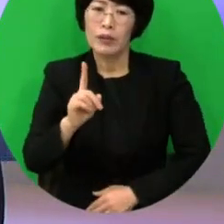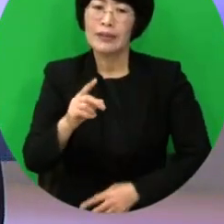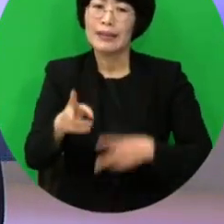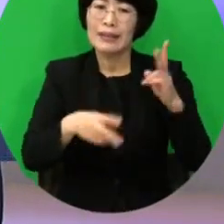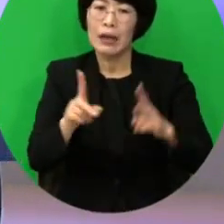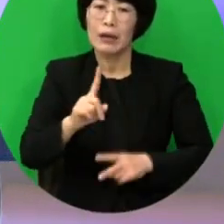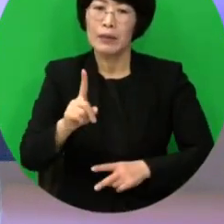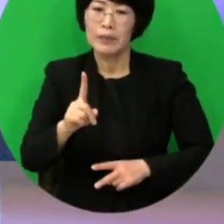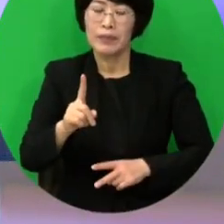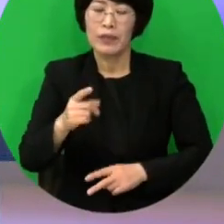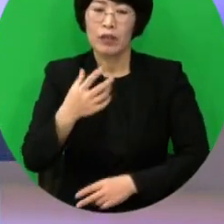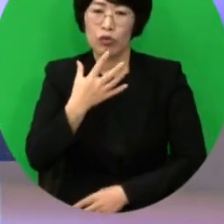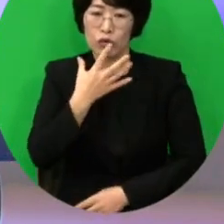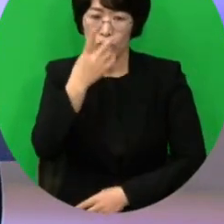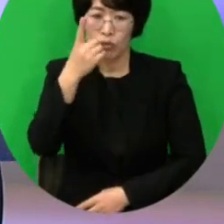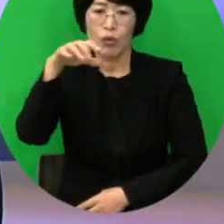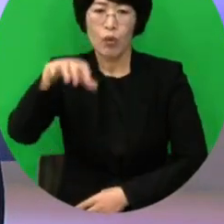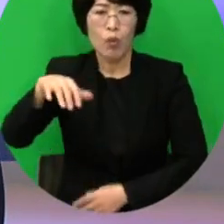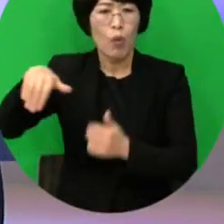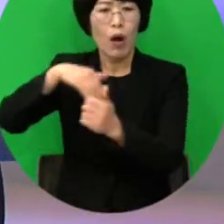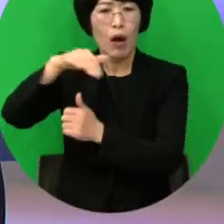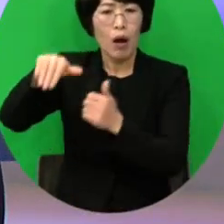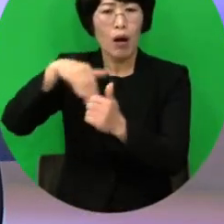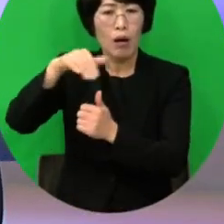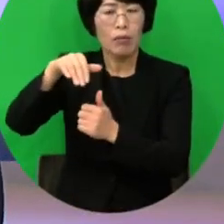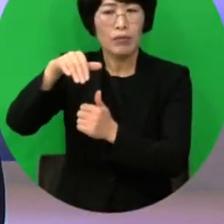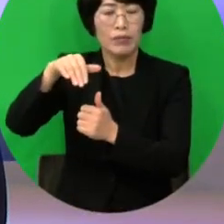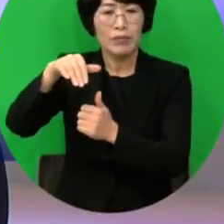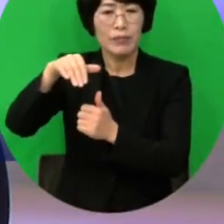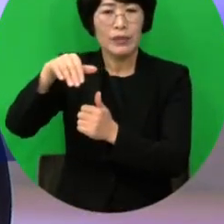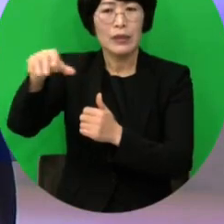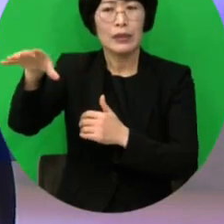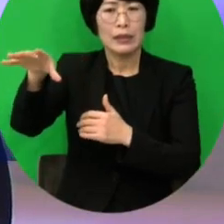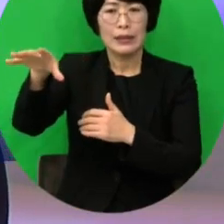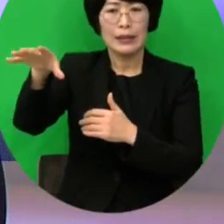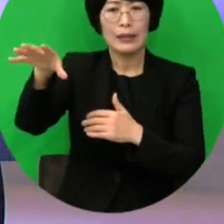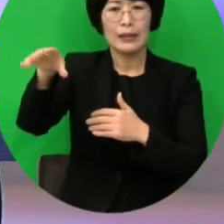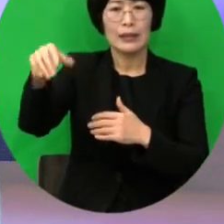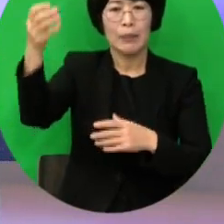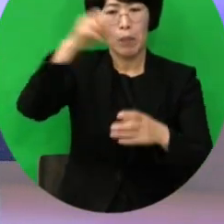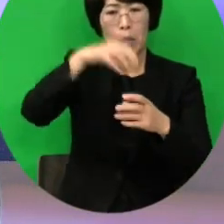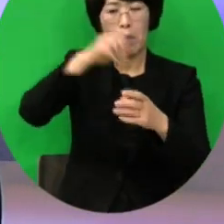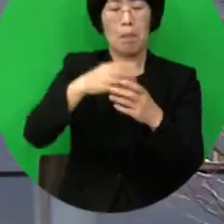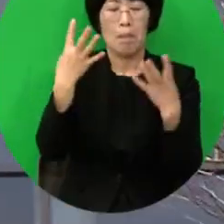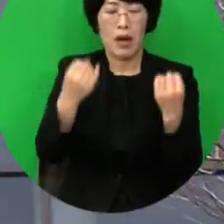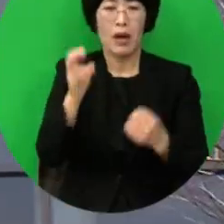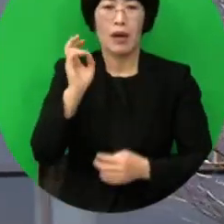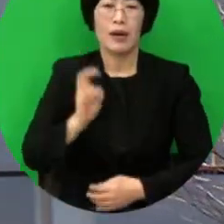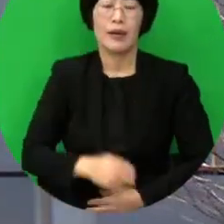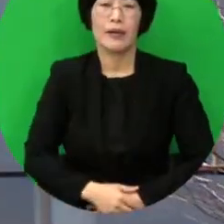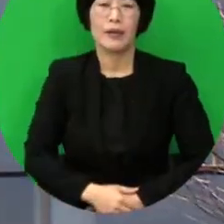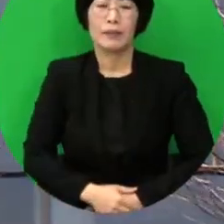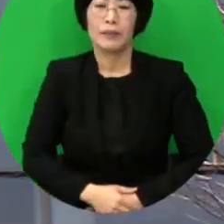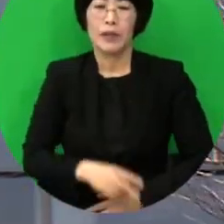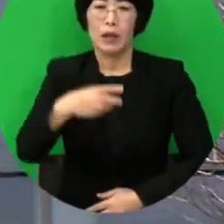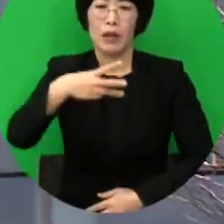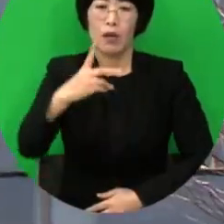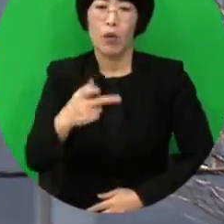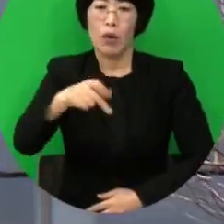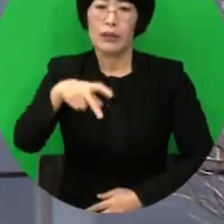계획하고 있는 프로젝트들의 여기 배경이나 이런 부분들은 녹아 들어가지 않을까 싶습니다.